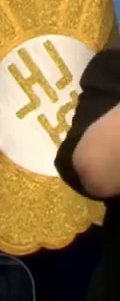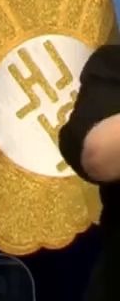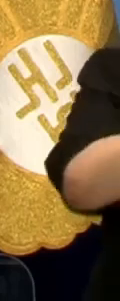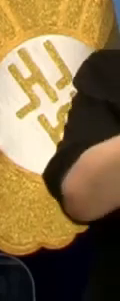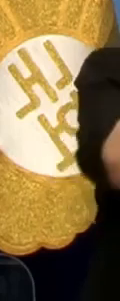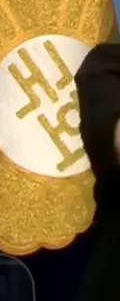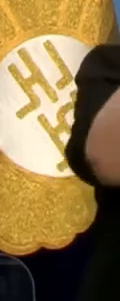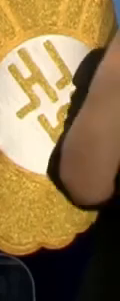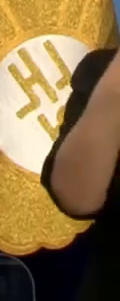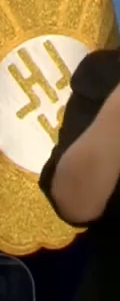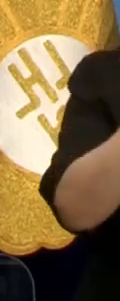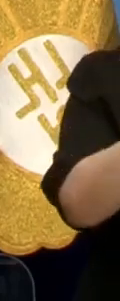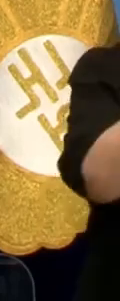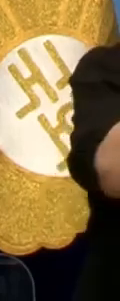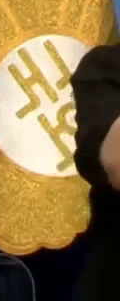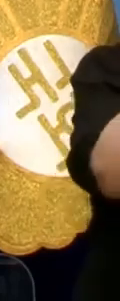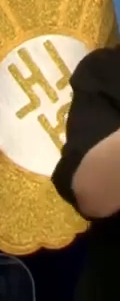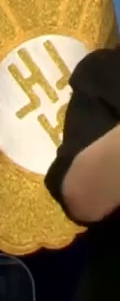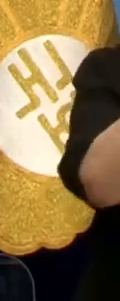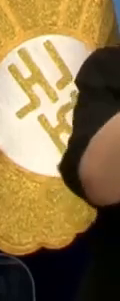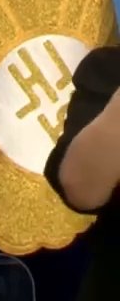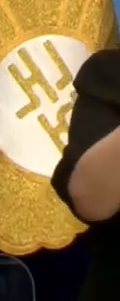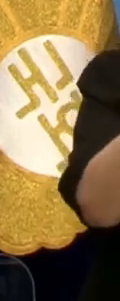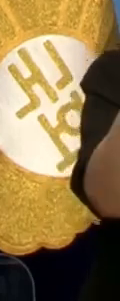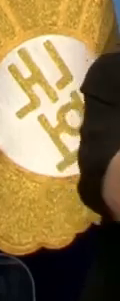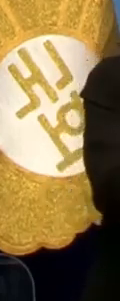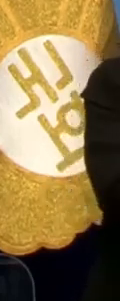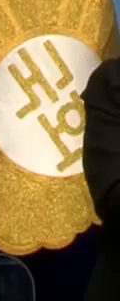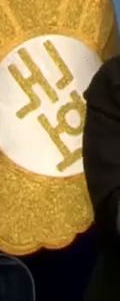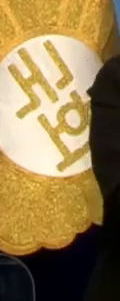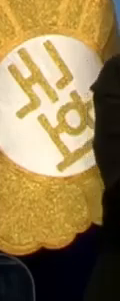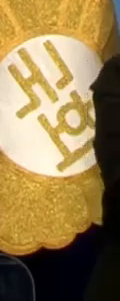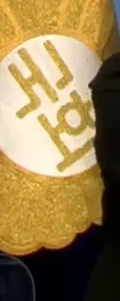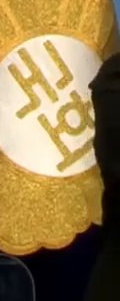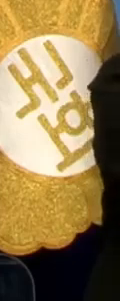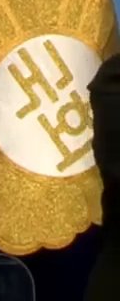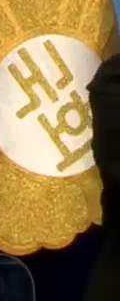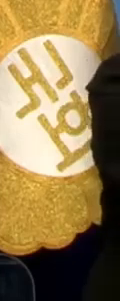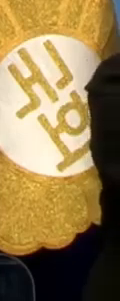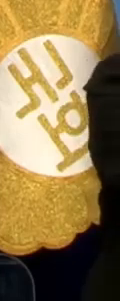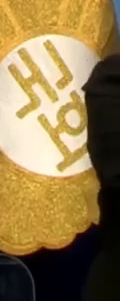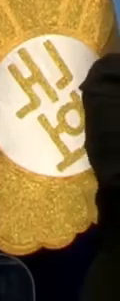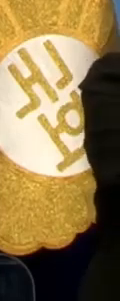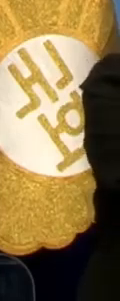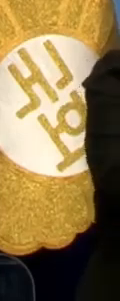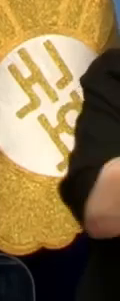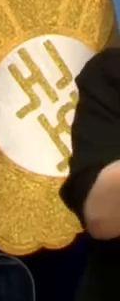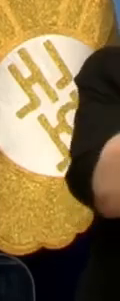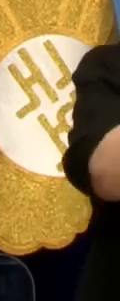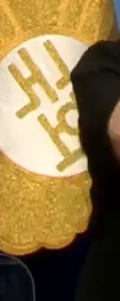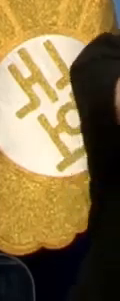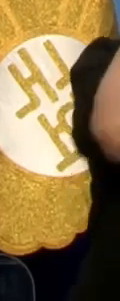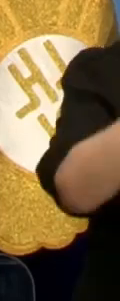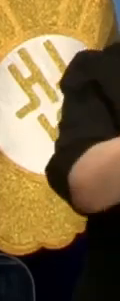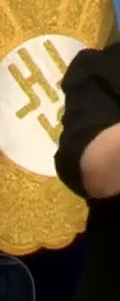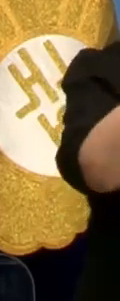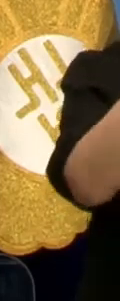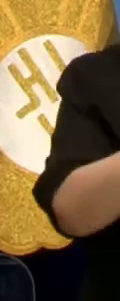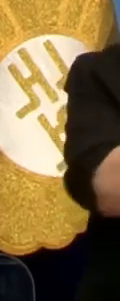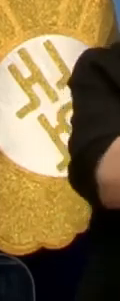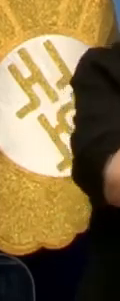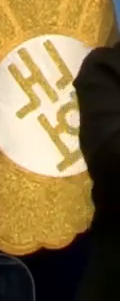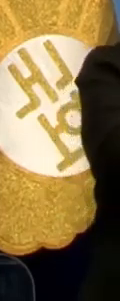100만 원을 지역화폐로 지급받고 있습니다. 적다면 적은 돈이지만 청년들의 삶에 큰